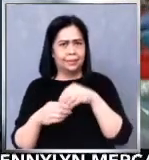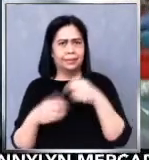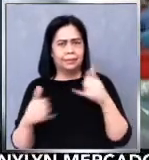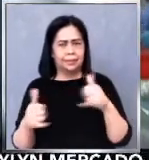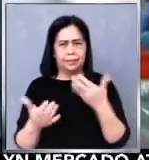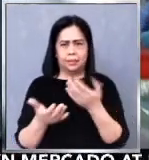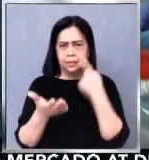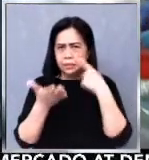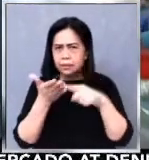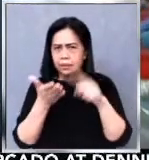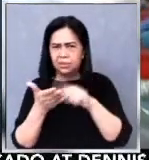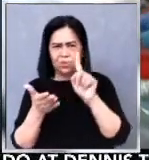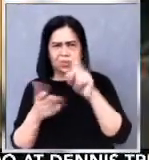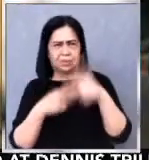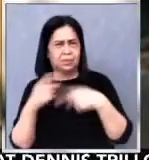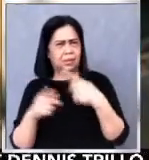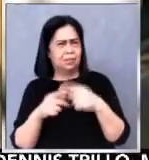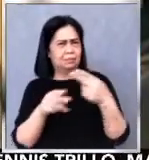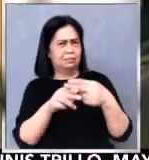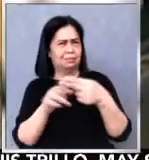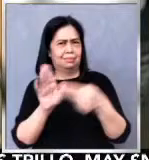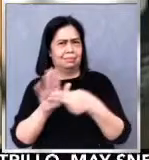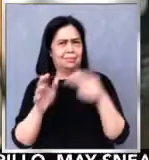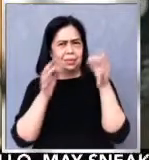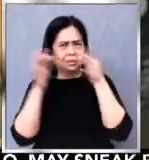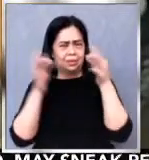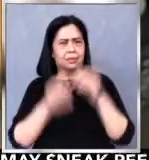anong klaseng mga drugs to. Eh. Kumuha daw po kayo ng